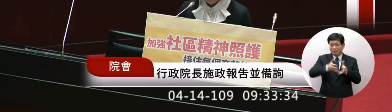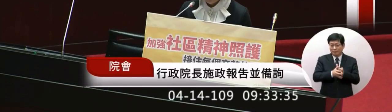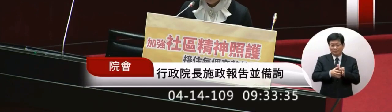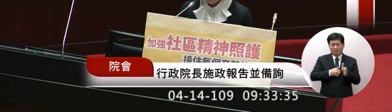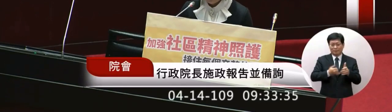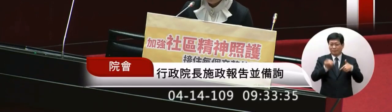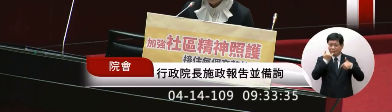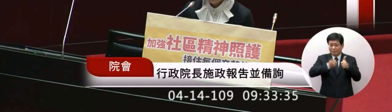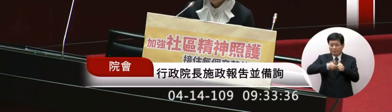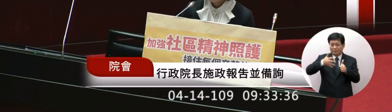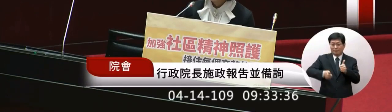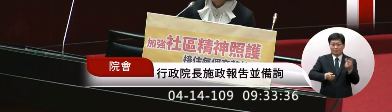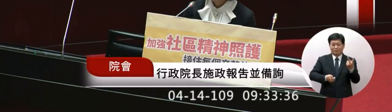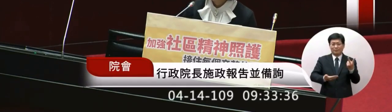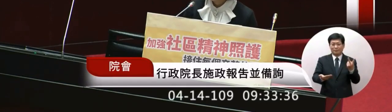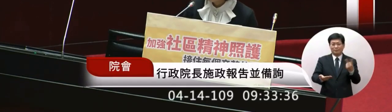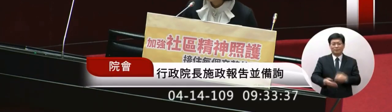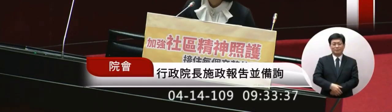何次长。